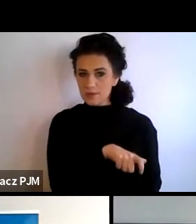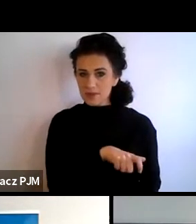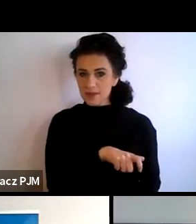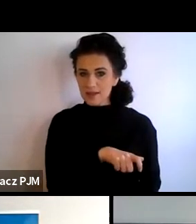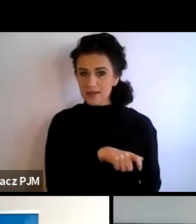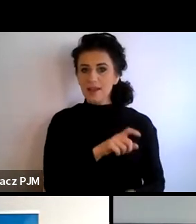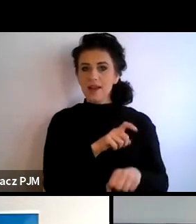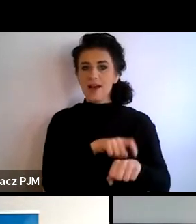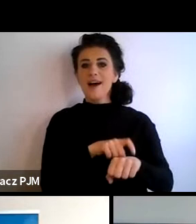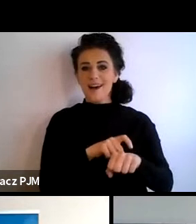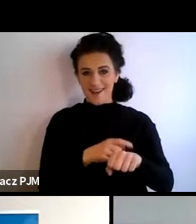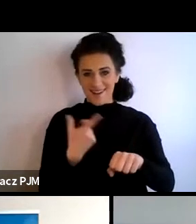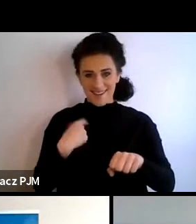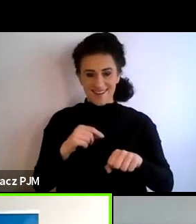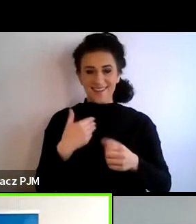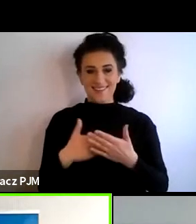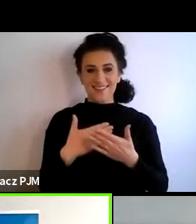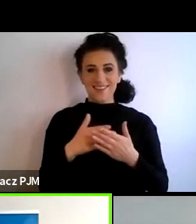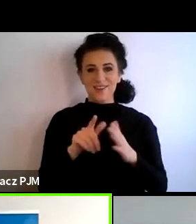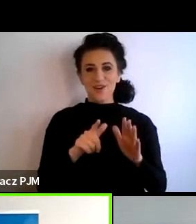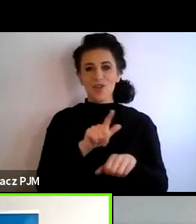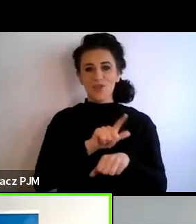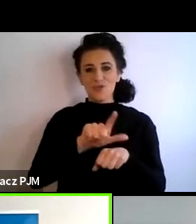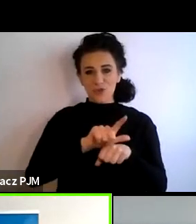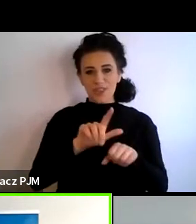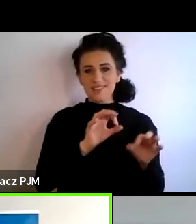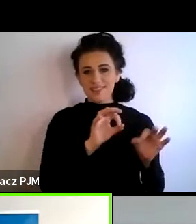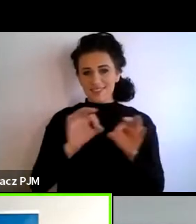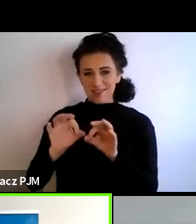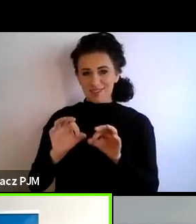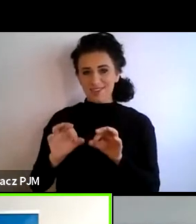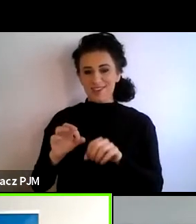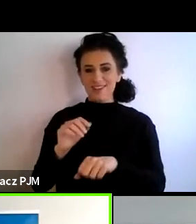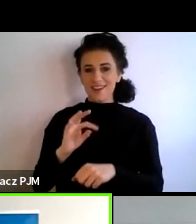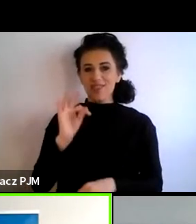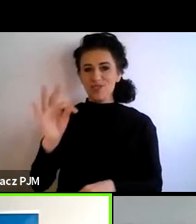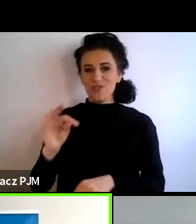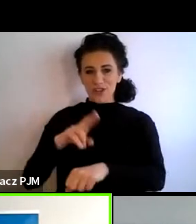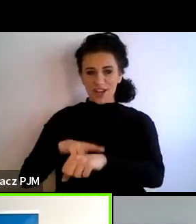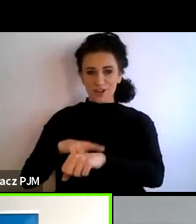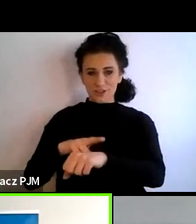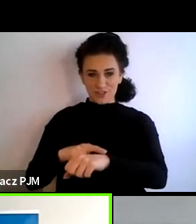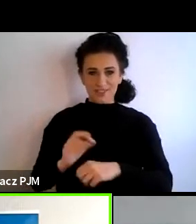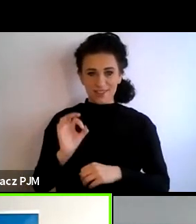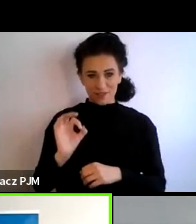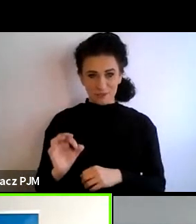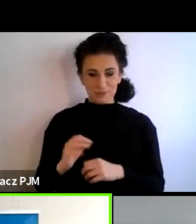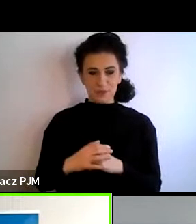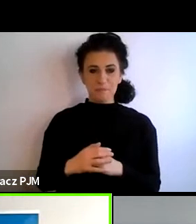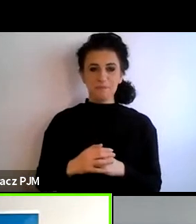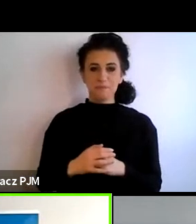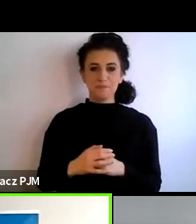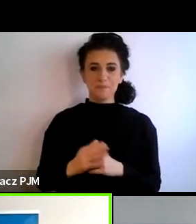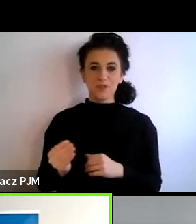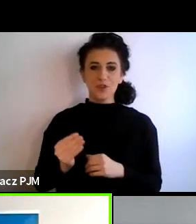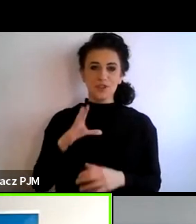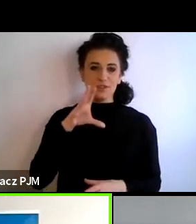godzina Patrycji, jest 12:00. No właśnie, to może jeszcze w tym wątku, zanim przejdziemy do ostatniego.